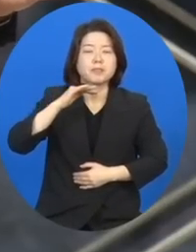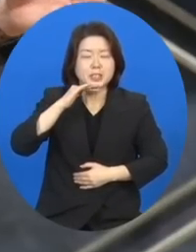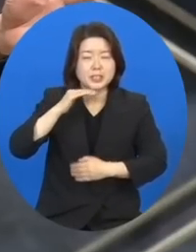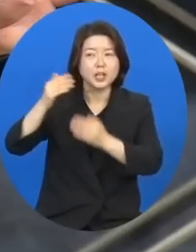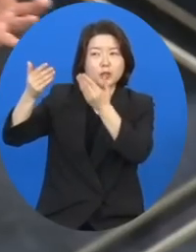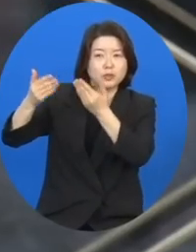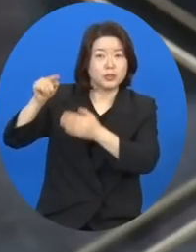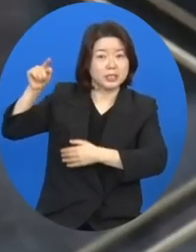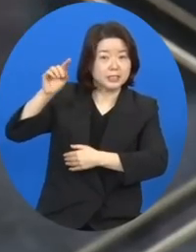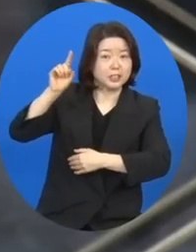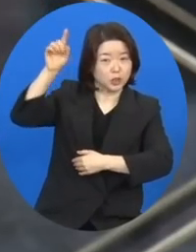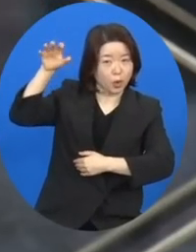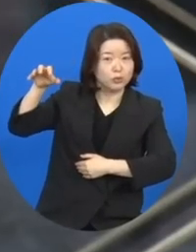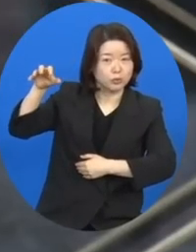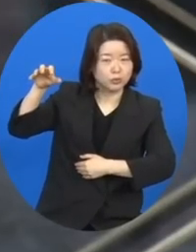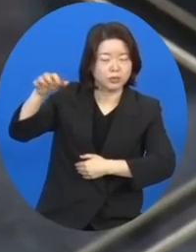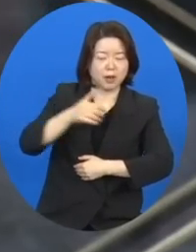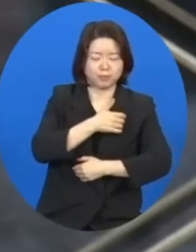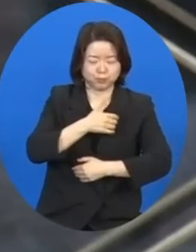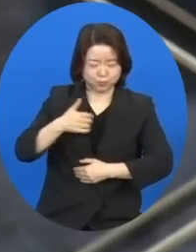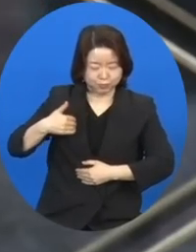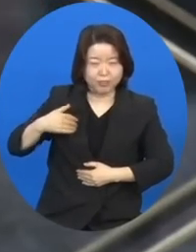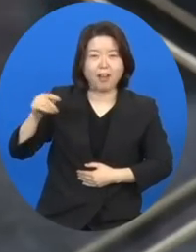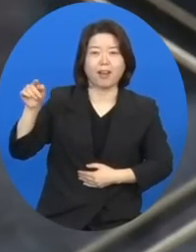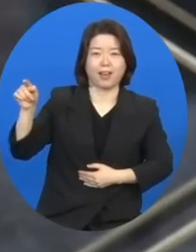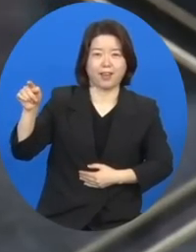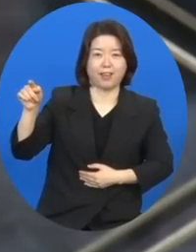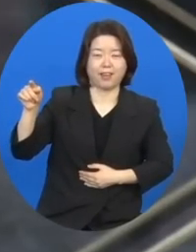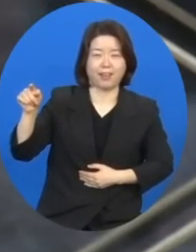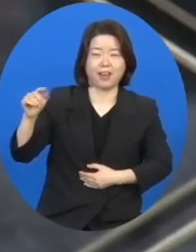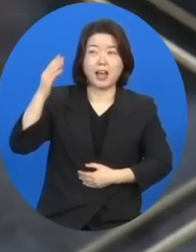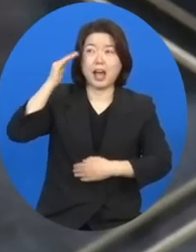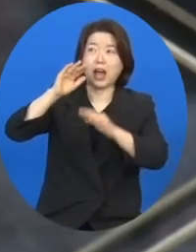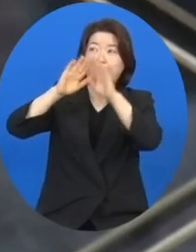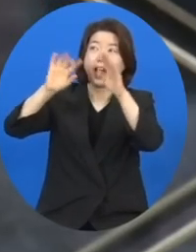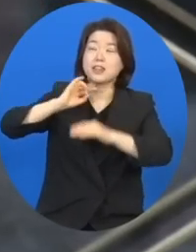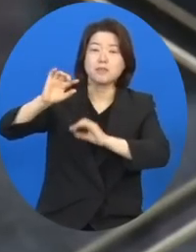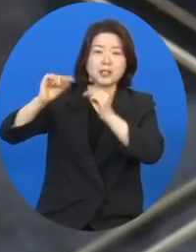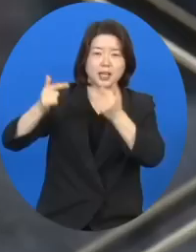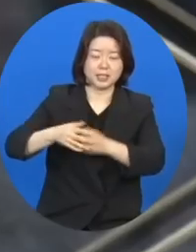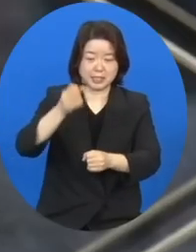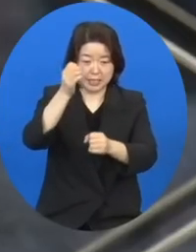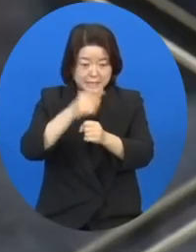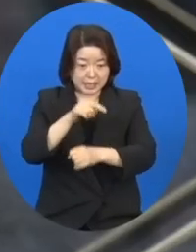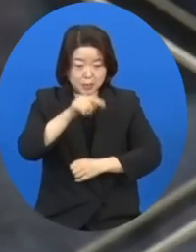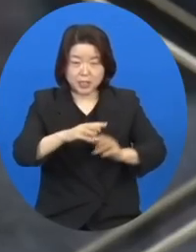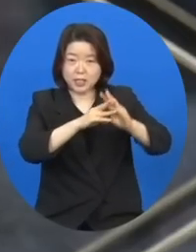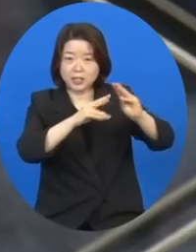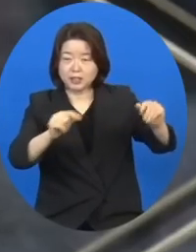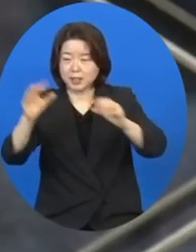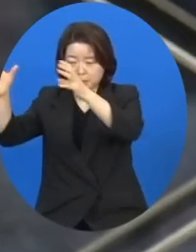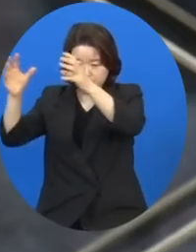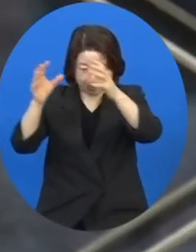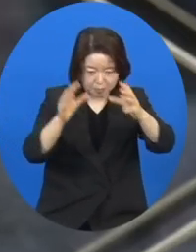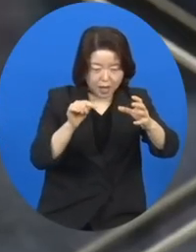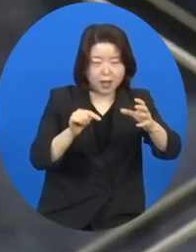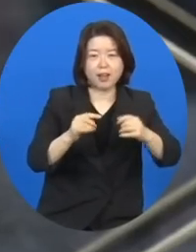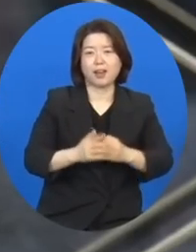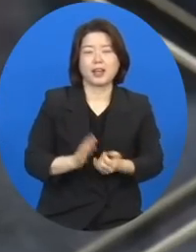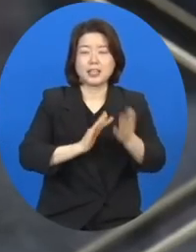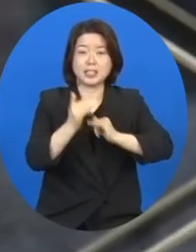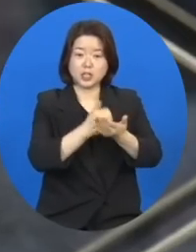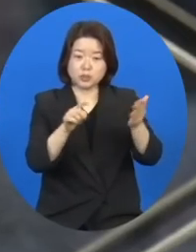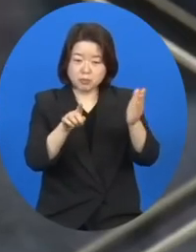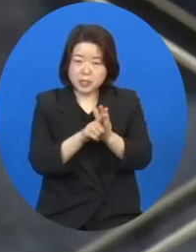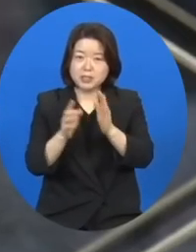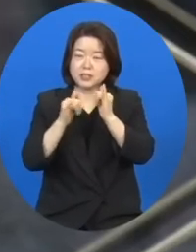그 풍성함이 얼마나 풍성한지 하늘만이 아니라 이미 이 땅에 예수님을 믿는 이들에게